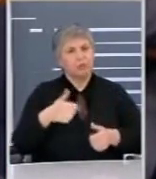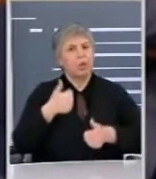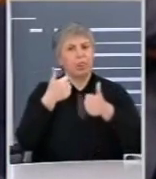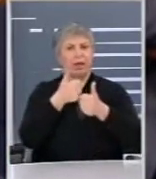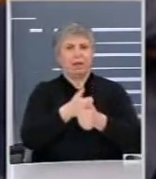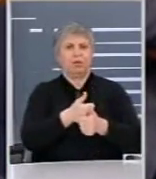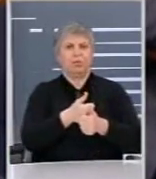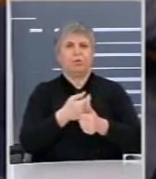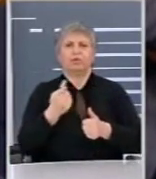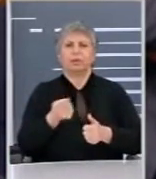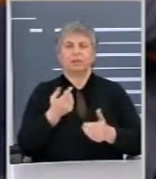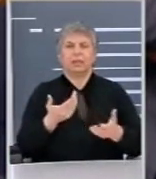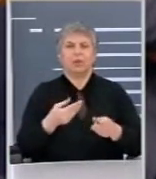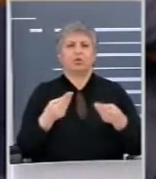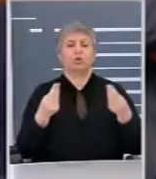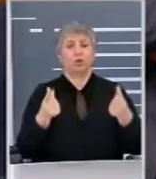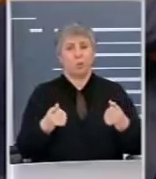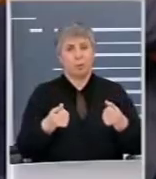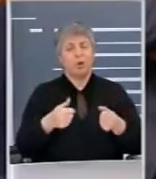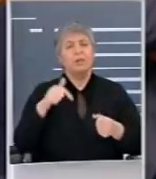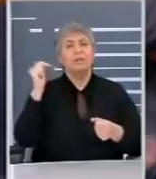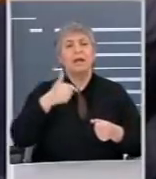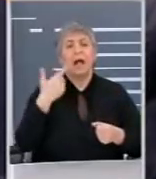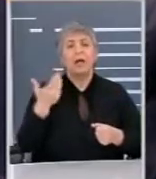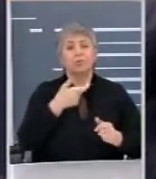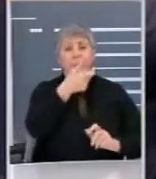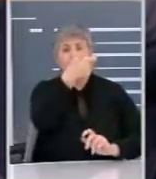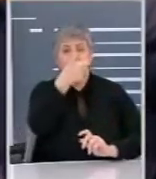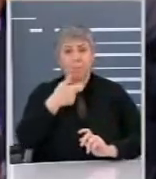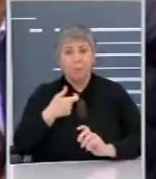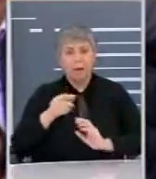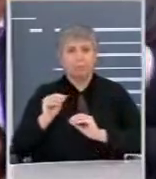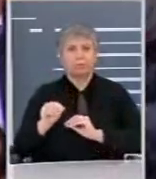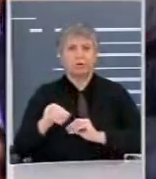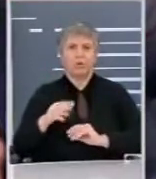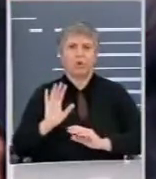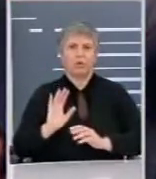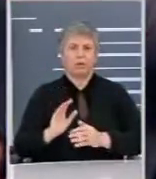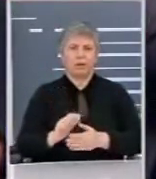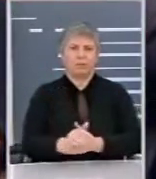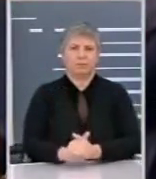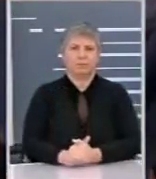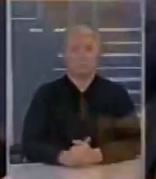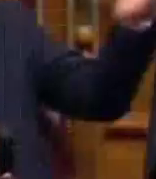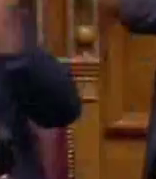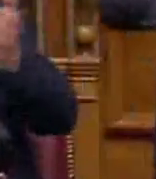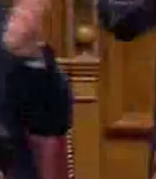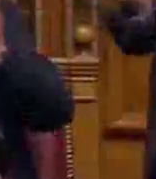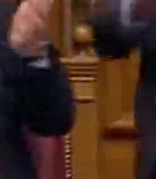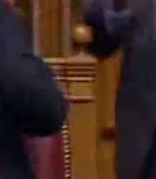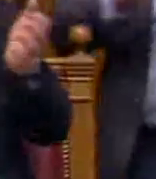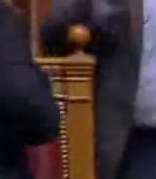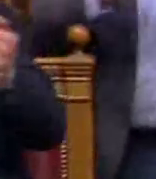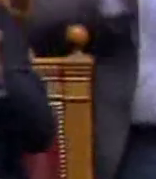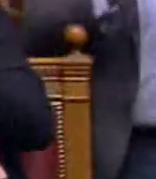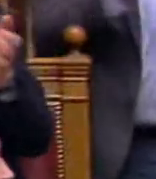δανείου προφανώς δεν κατευθύνθηκε στο σκοπό που δόθηκε. Τι άλλο να πούμε κύριε Μητσοτάκη, ρίχνουμε εμείς το επίπεδο